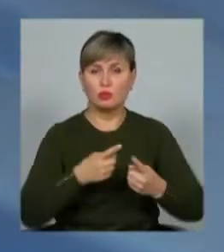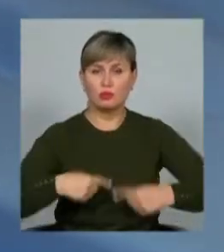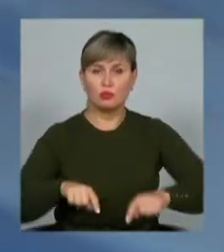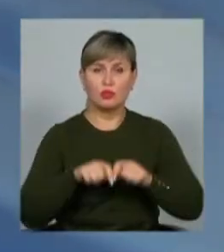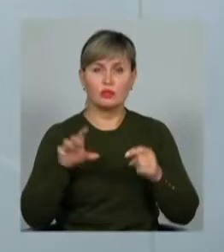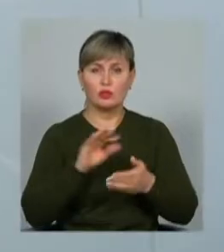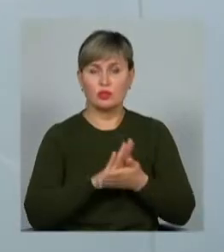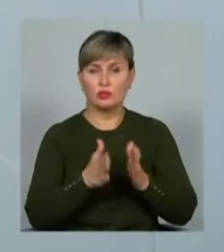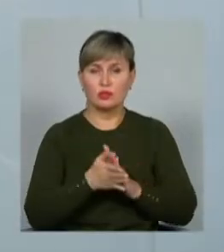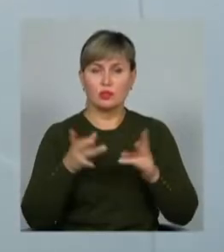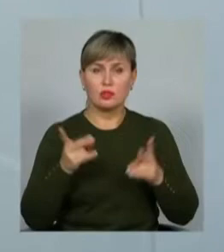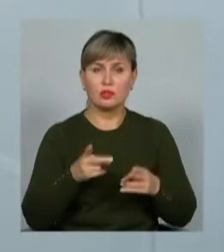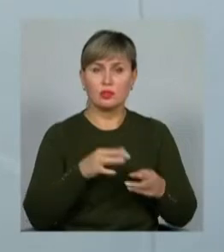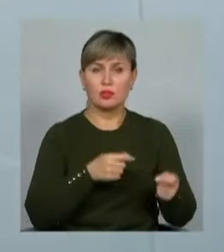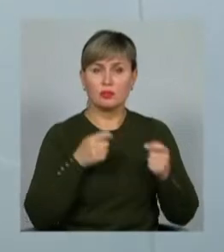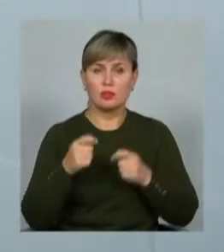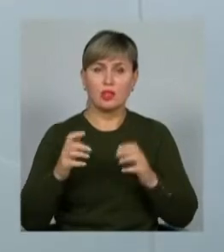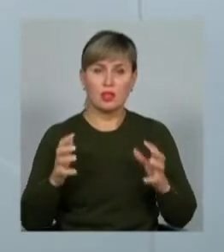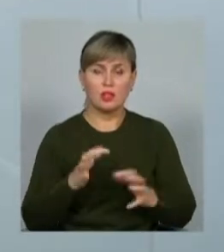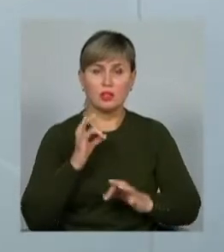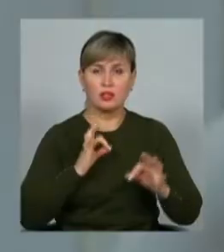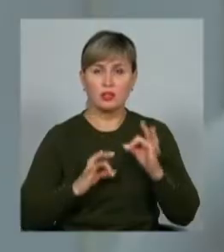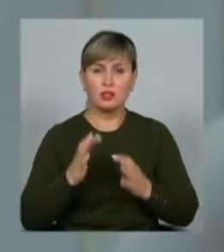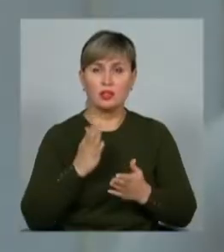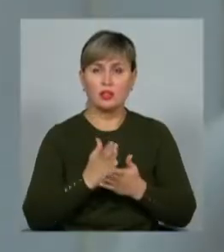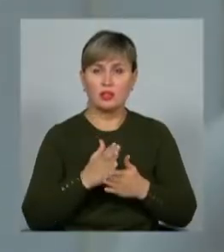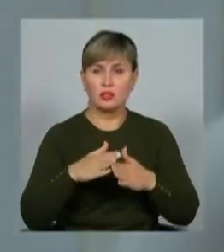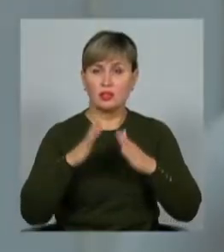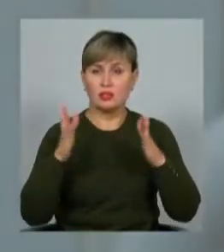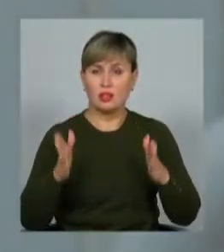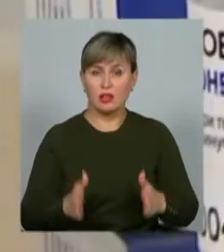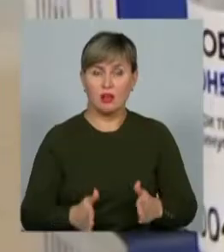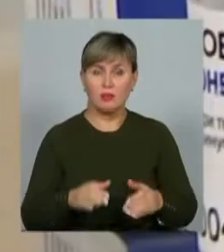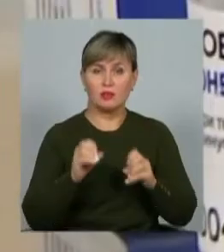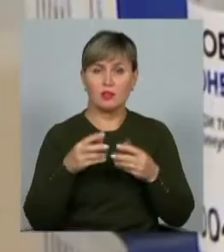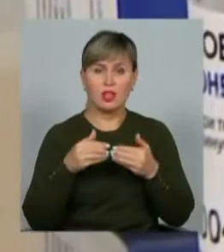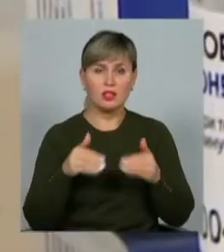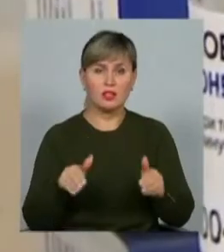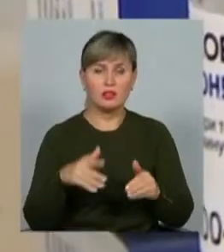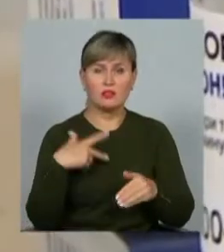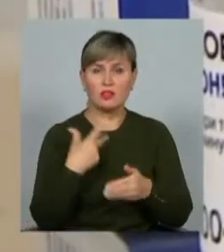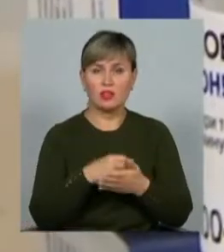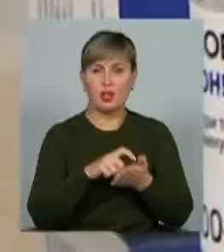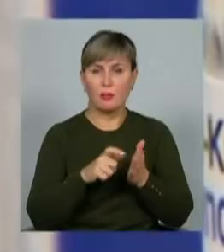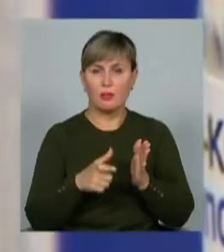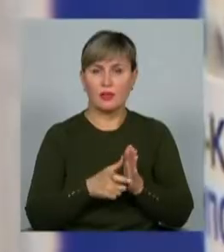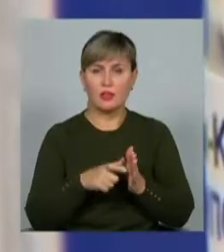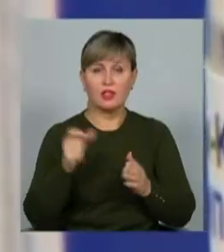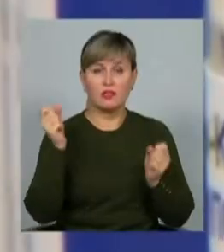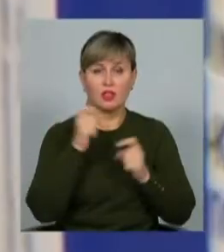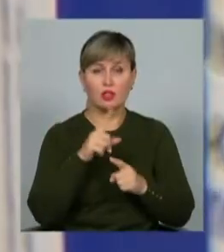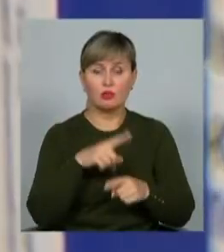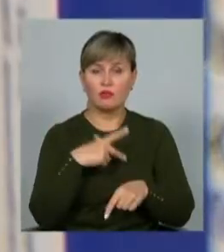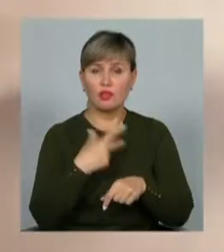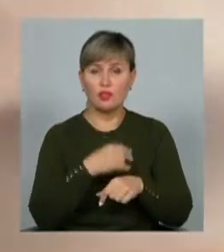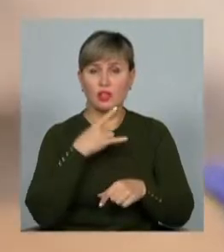необходимые условия для транспортировки и хранения препарата. Есть морозильные камеры, термоконтейнеры и открыты специальные прививочные кабинеты. Известно, что